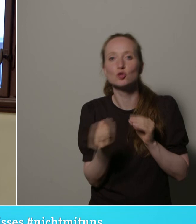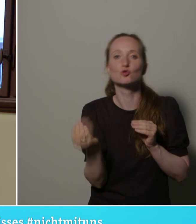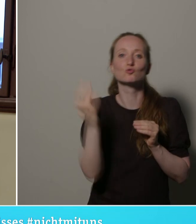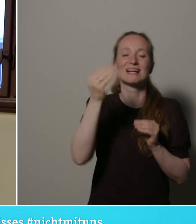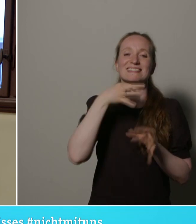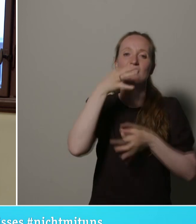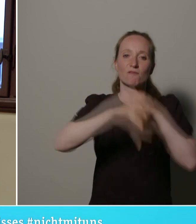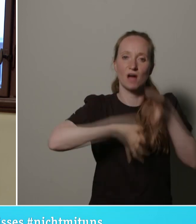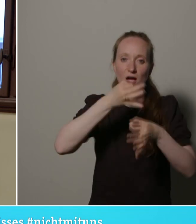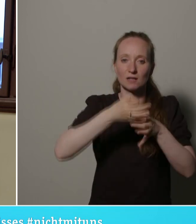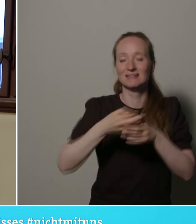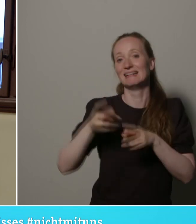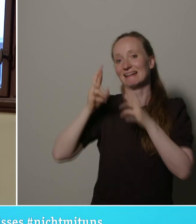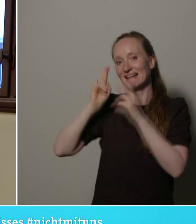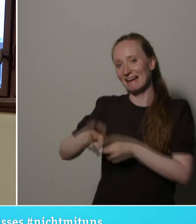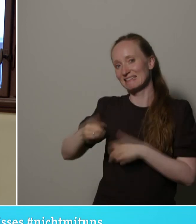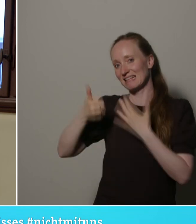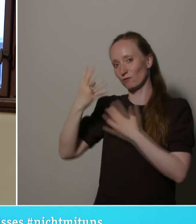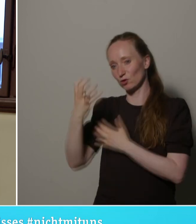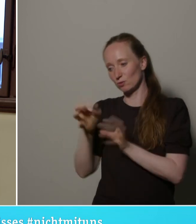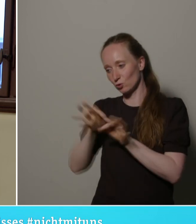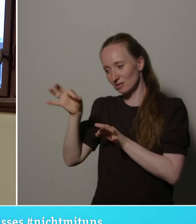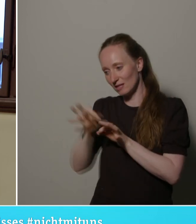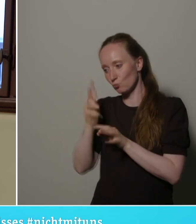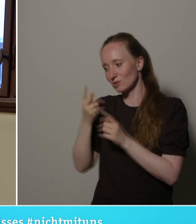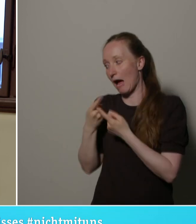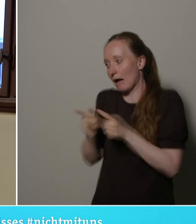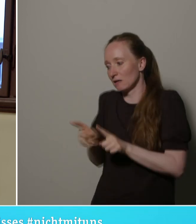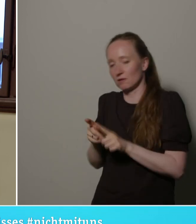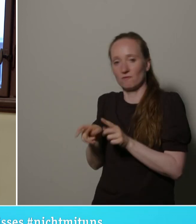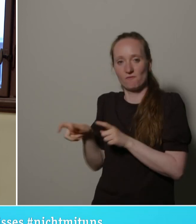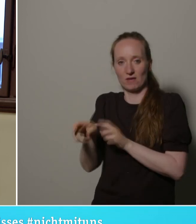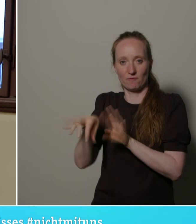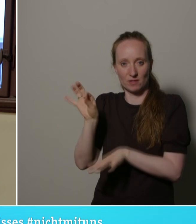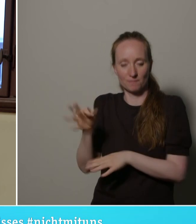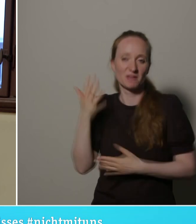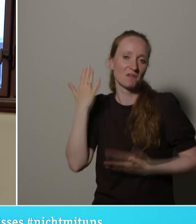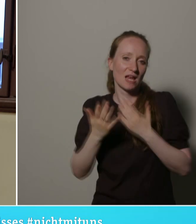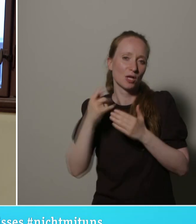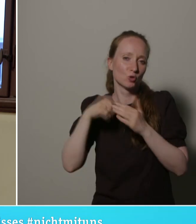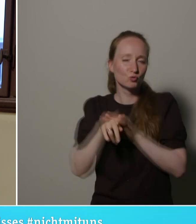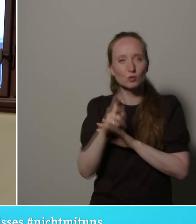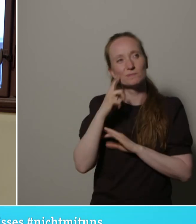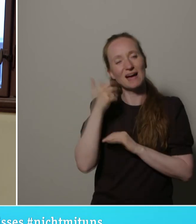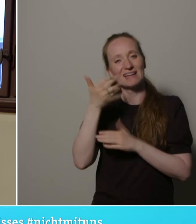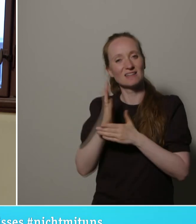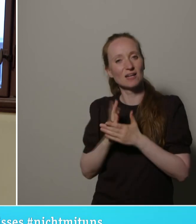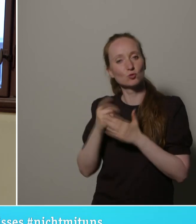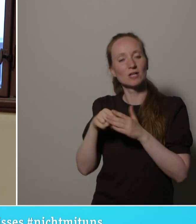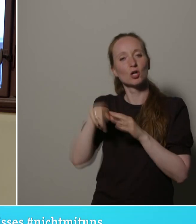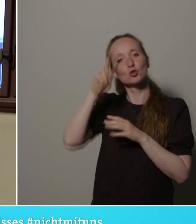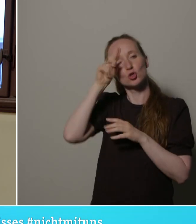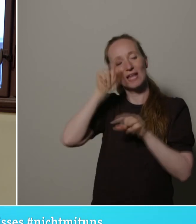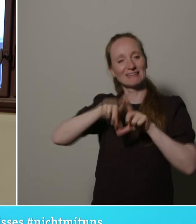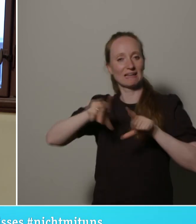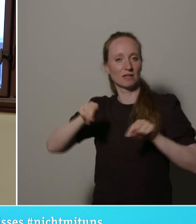das eventuell in Teil zumindest durch Ausgleichszahlungen vom Deutschlandticket abgefangen werden kann. Denn ich meine,